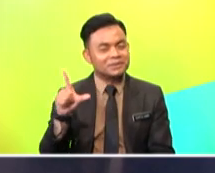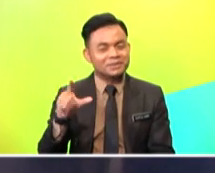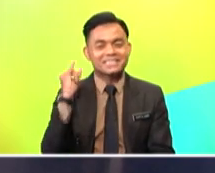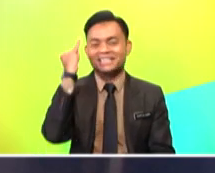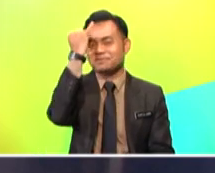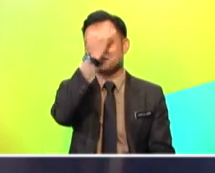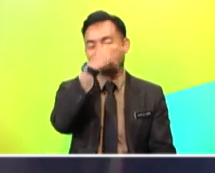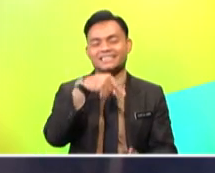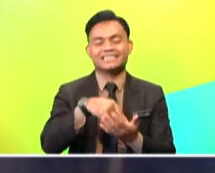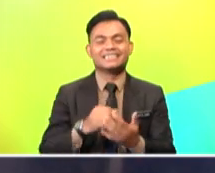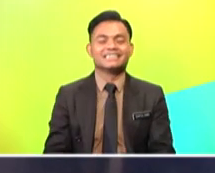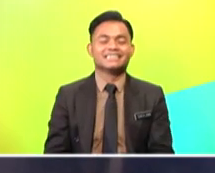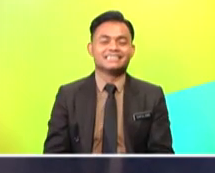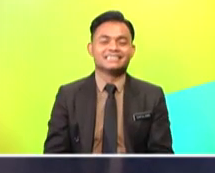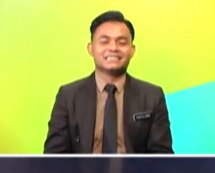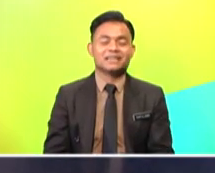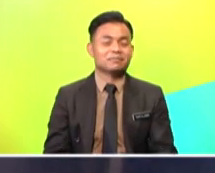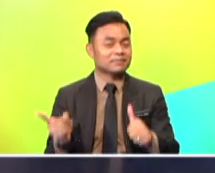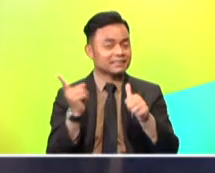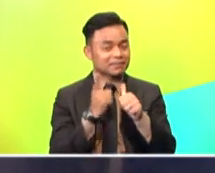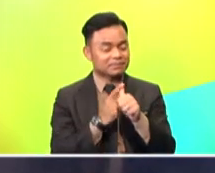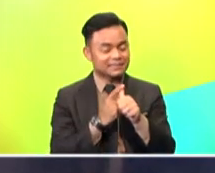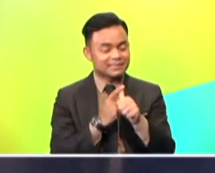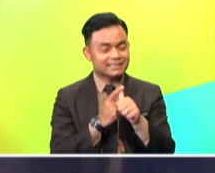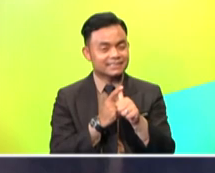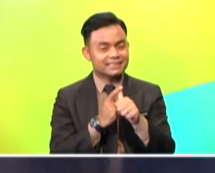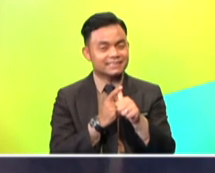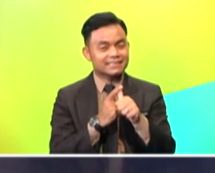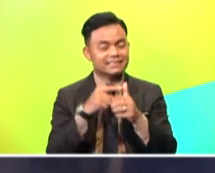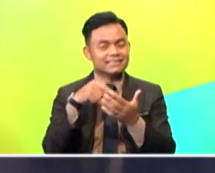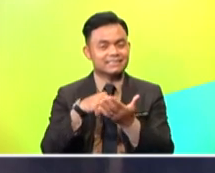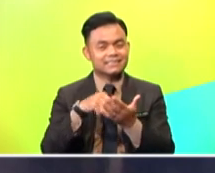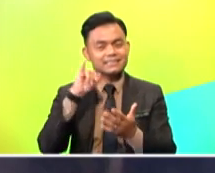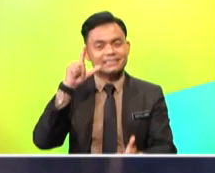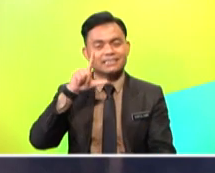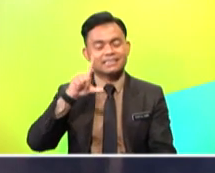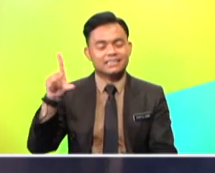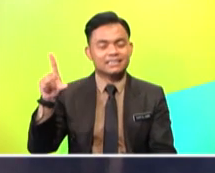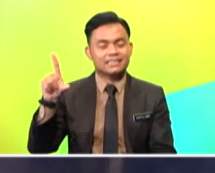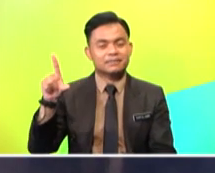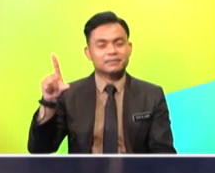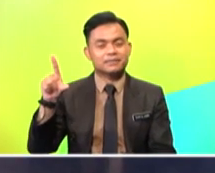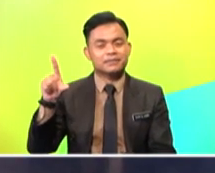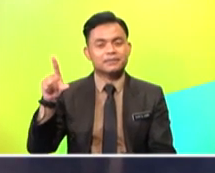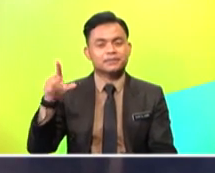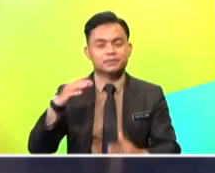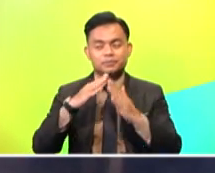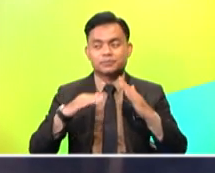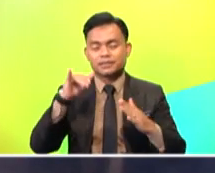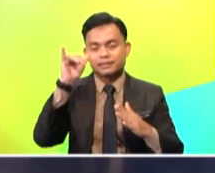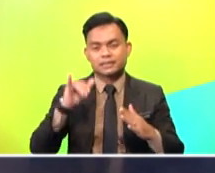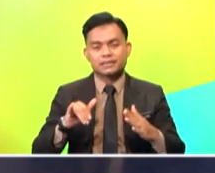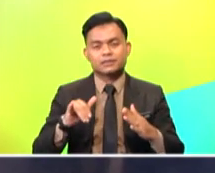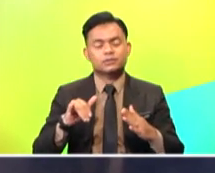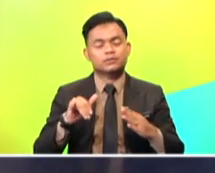Okay. Pertama sekali, ini ialah bahagian rumah yang utama. Okey, bagi rumah yang utama.